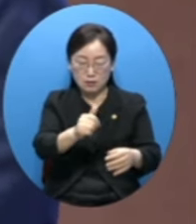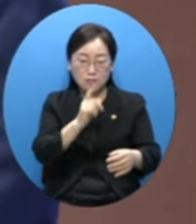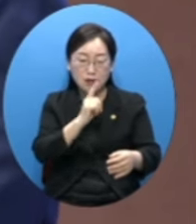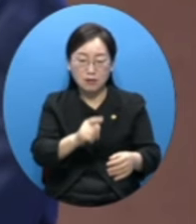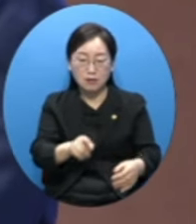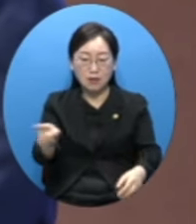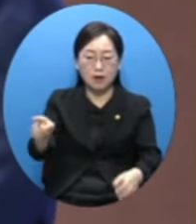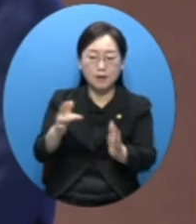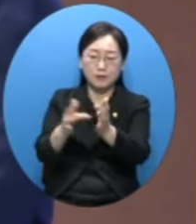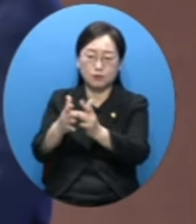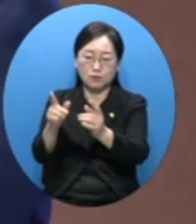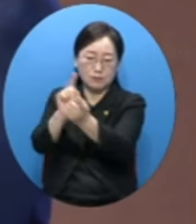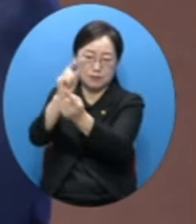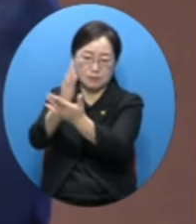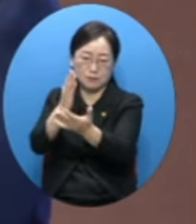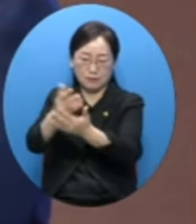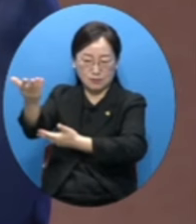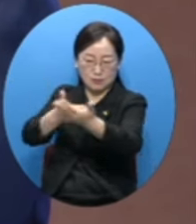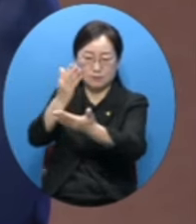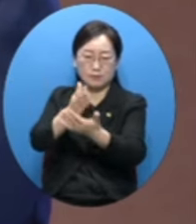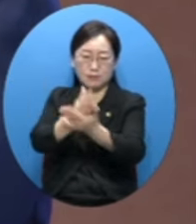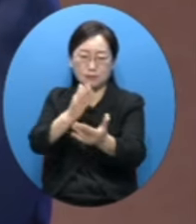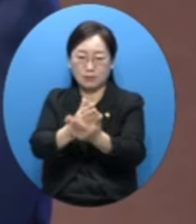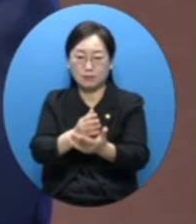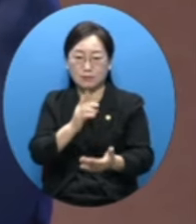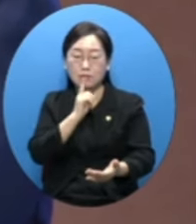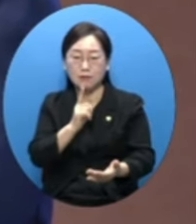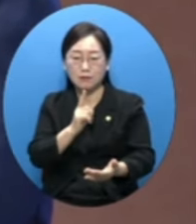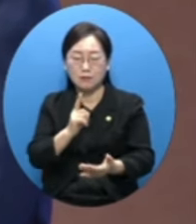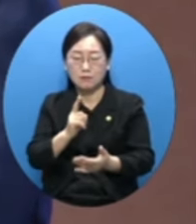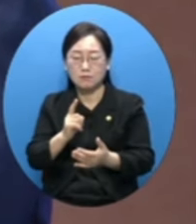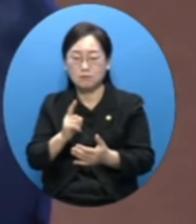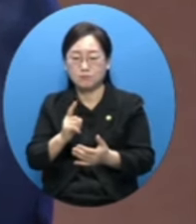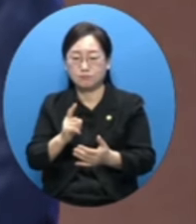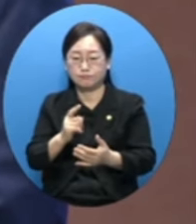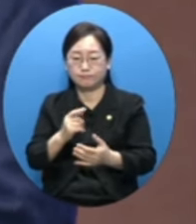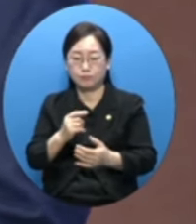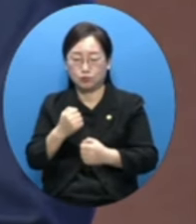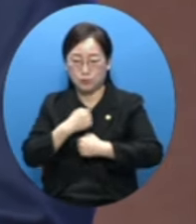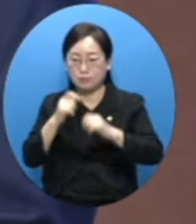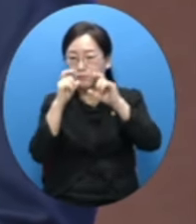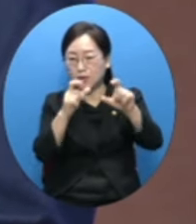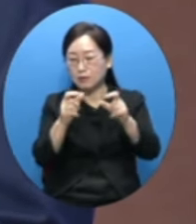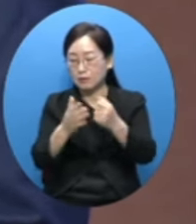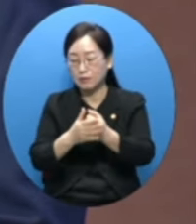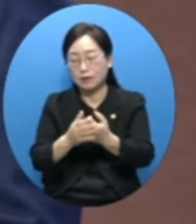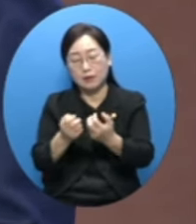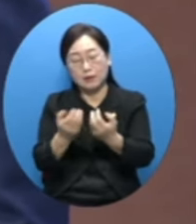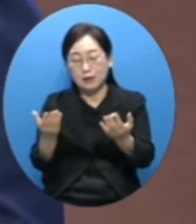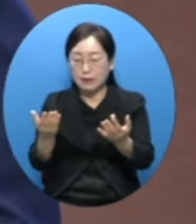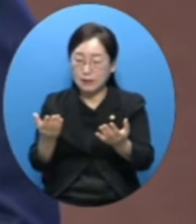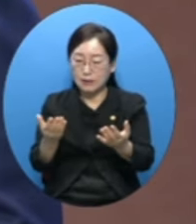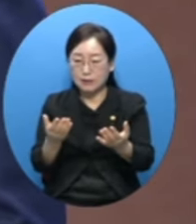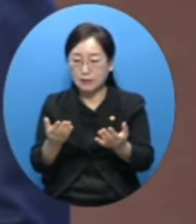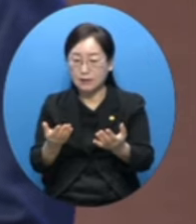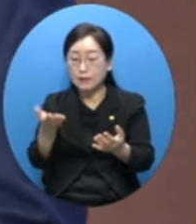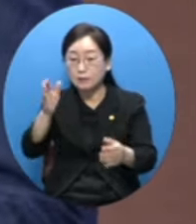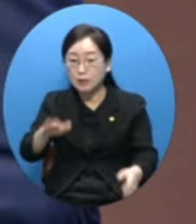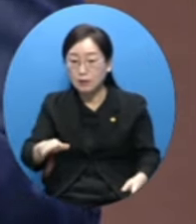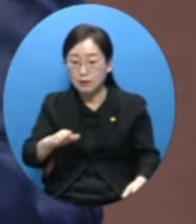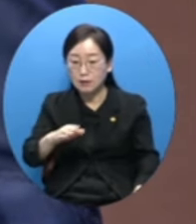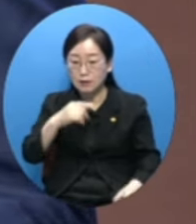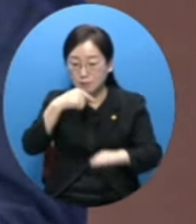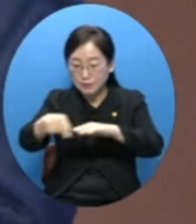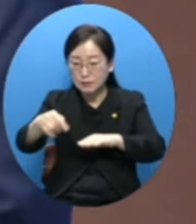예수님과 교제할 수가 없었습니다. 그런데 막상 자기 딸이 죽어가니까